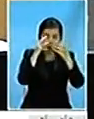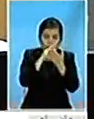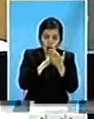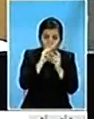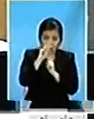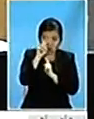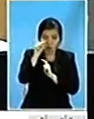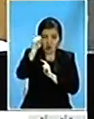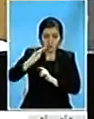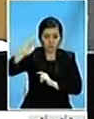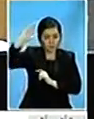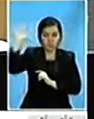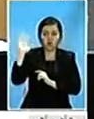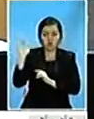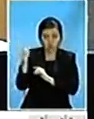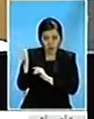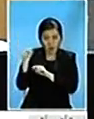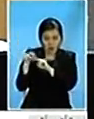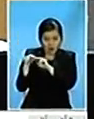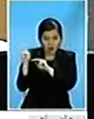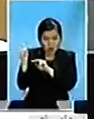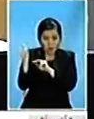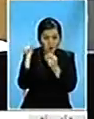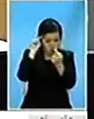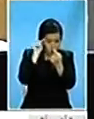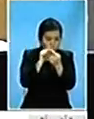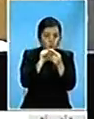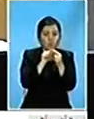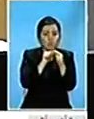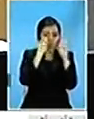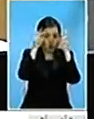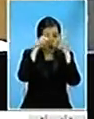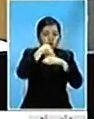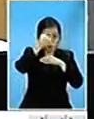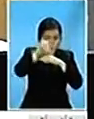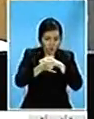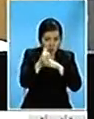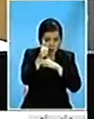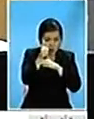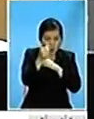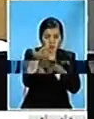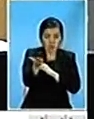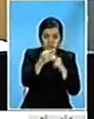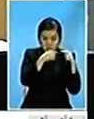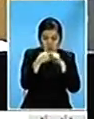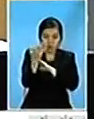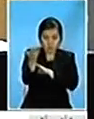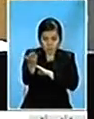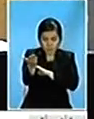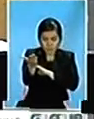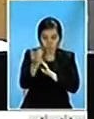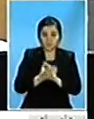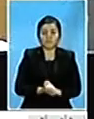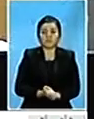อกทุกผู้ประท้วงไม่ต้องประท้วงก็ได้ท่านกำลังจะเข้าแล้วท่านจะกำลังจะจบในประเด็นของท่านอยู่แล้วนะครับ ครับ เชิญท่านต่อ ขอบคุณท่านประธานครับ